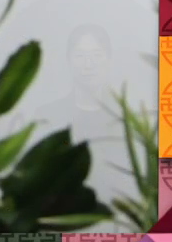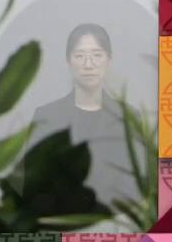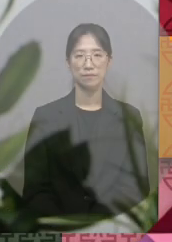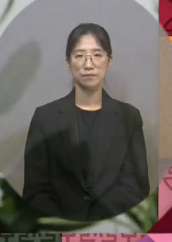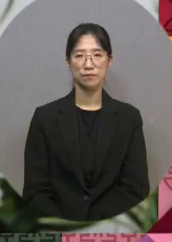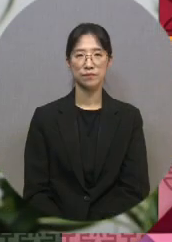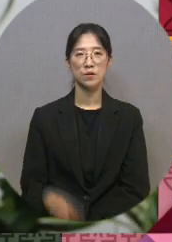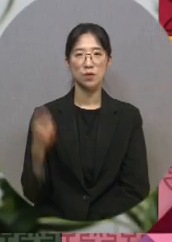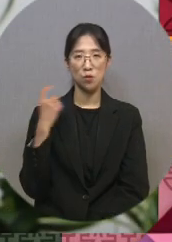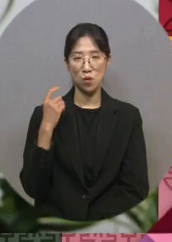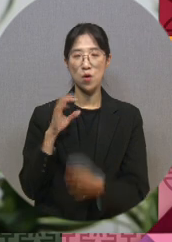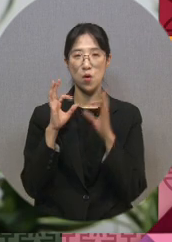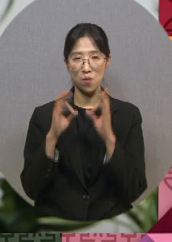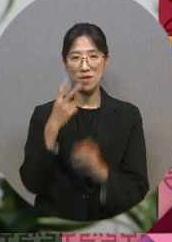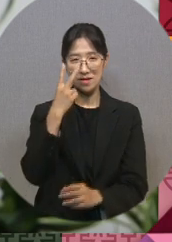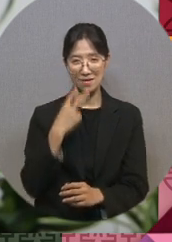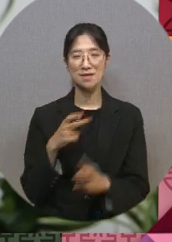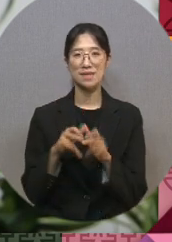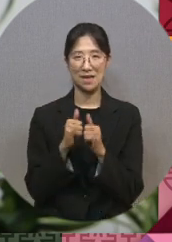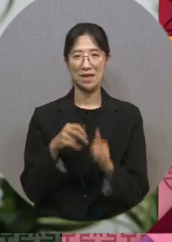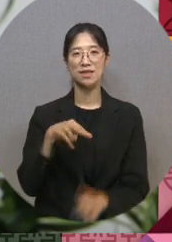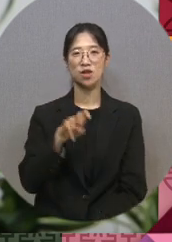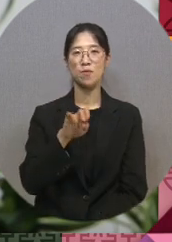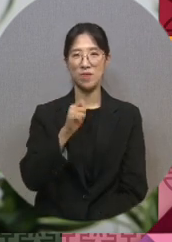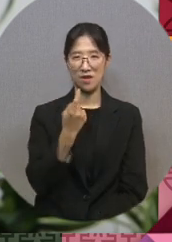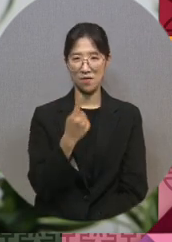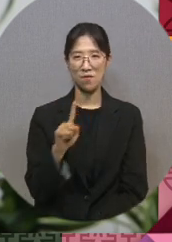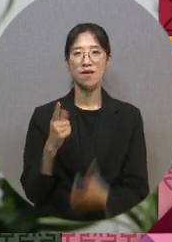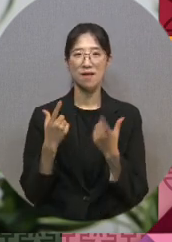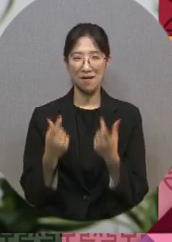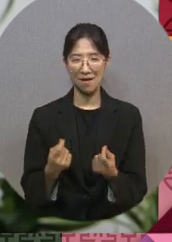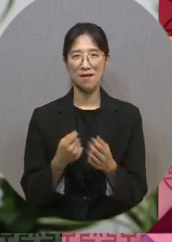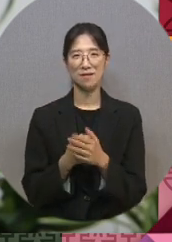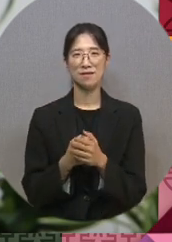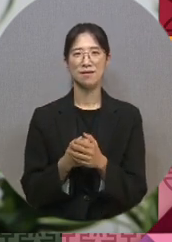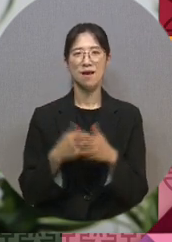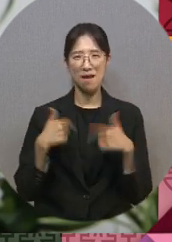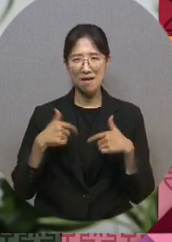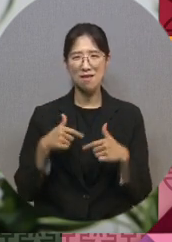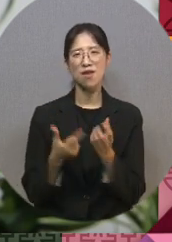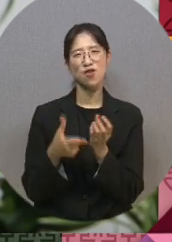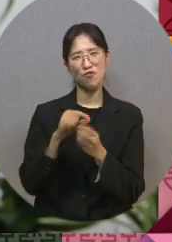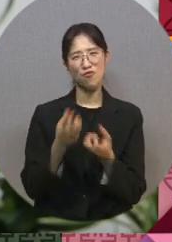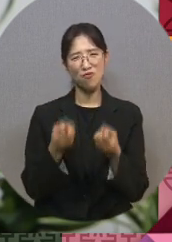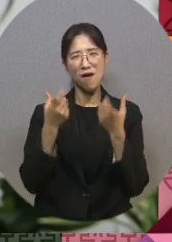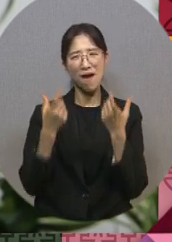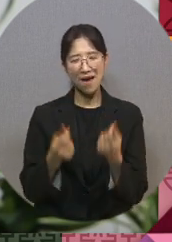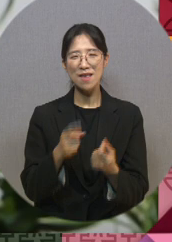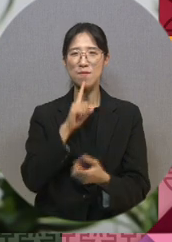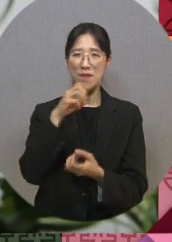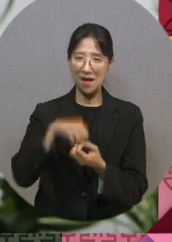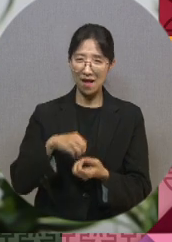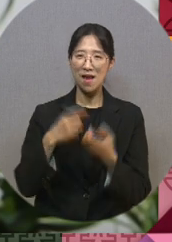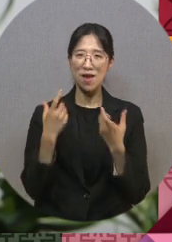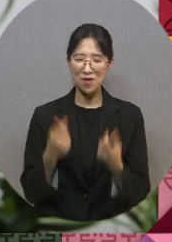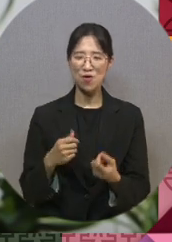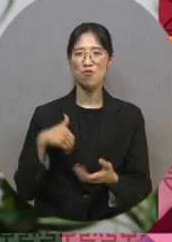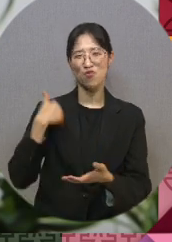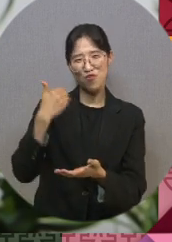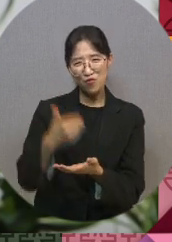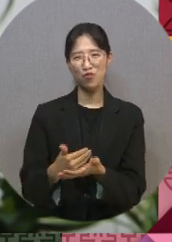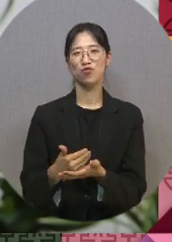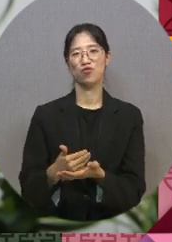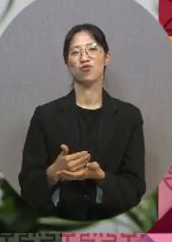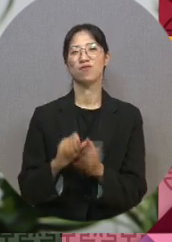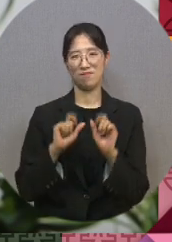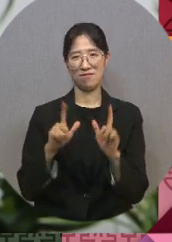소리로 보는 시각장애인 서미화입니다. 저도 말고 들도 말고 한가위만 같으라는 말처럼 풍요로운 추석입니다. 그러나